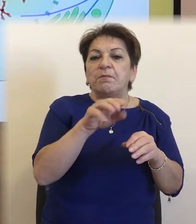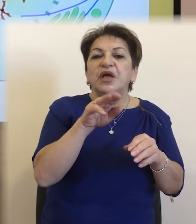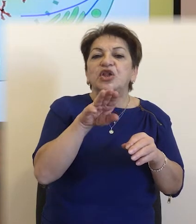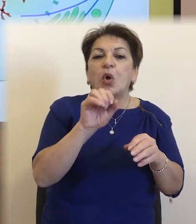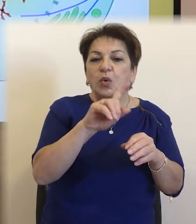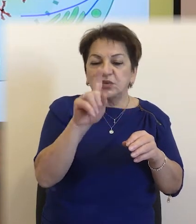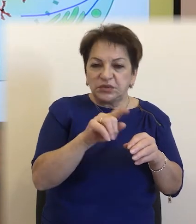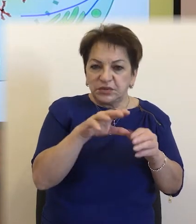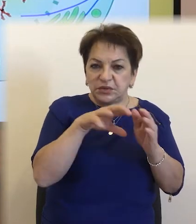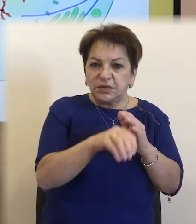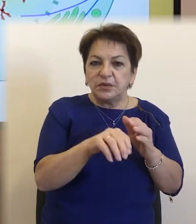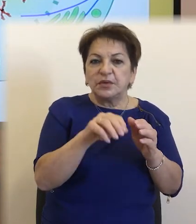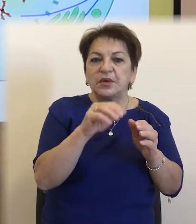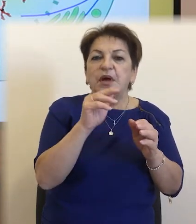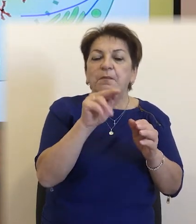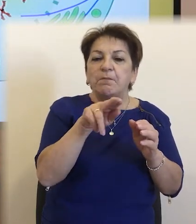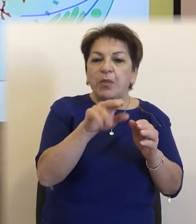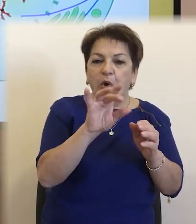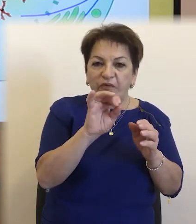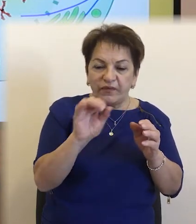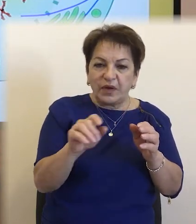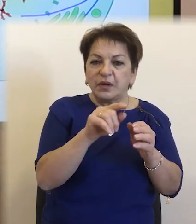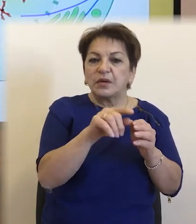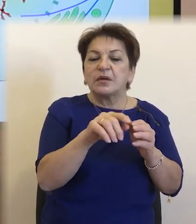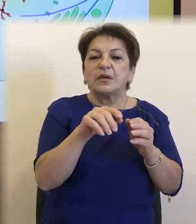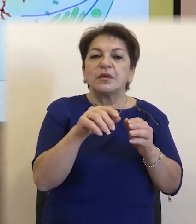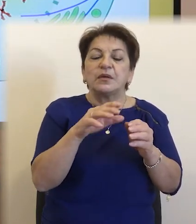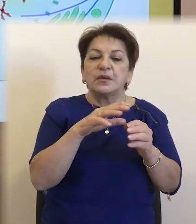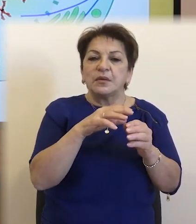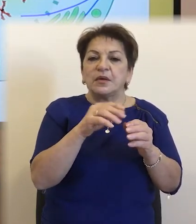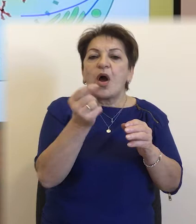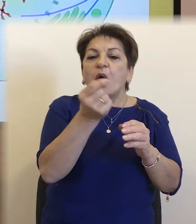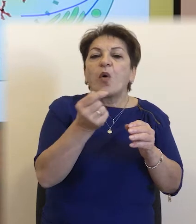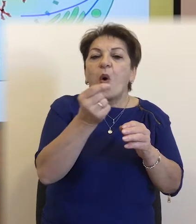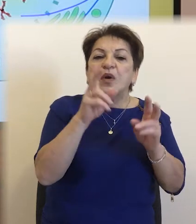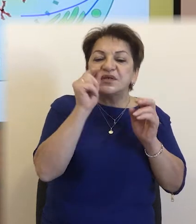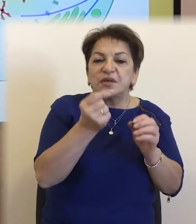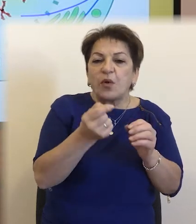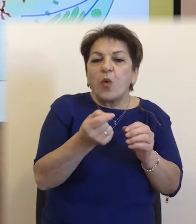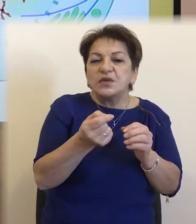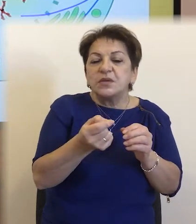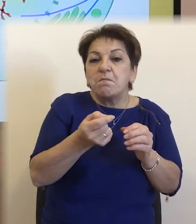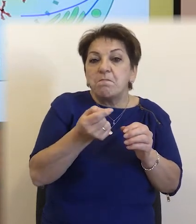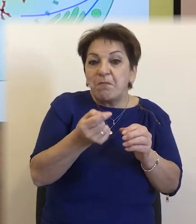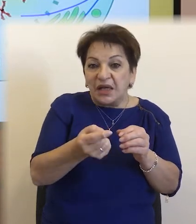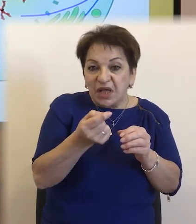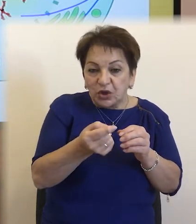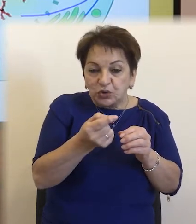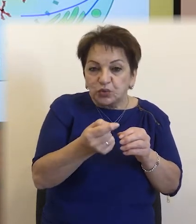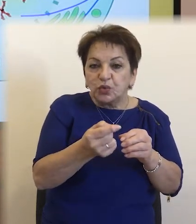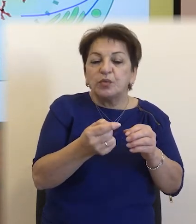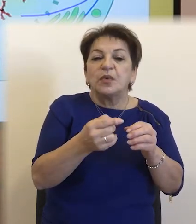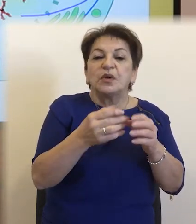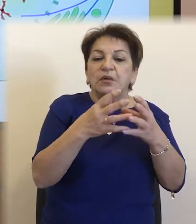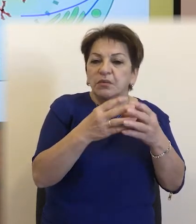այսպես միտոզի պրովազ։ Միտոզի պրովազում տեղի է ունենում կորիզների մեծացում, ինչպես նաև